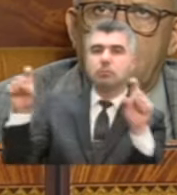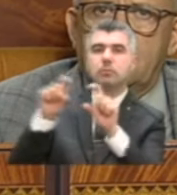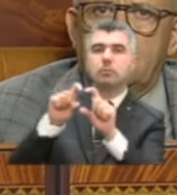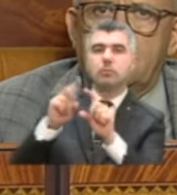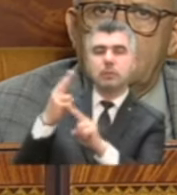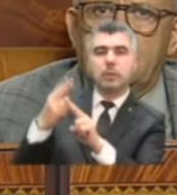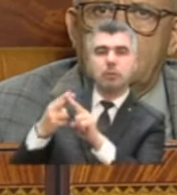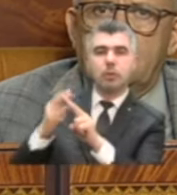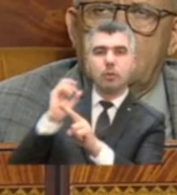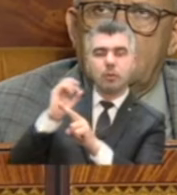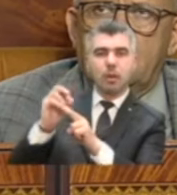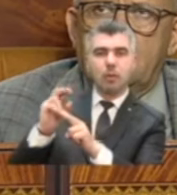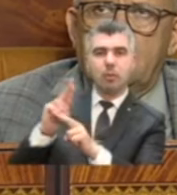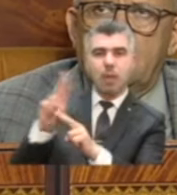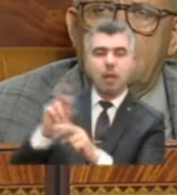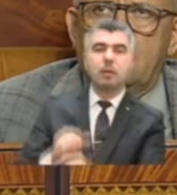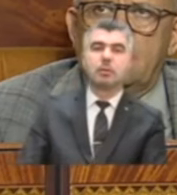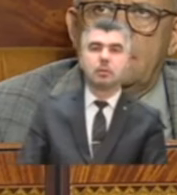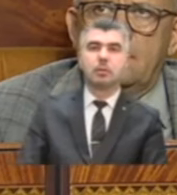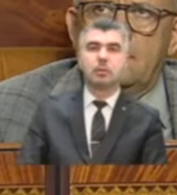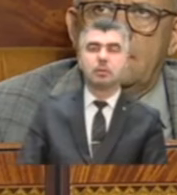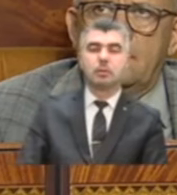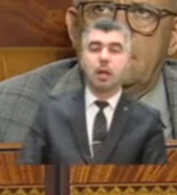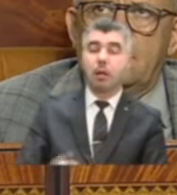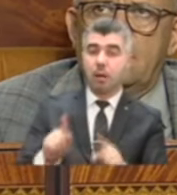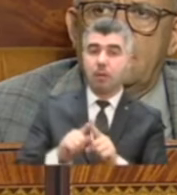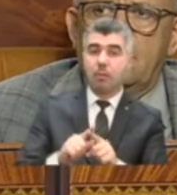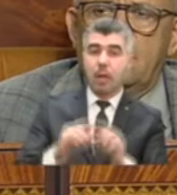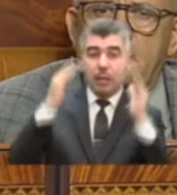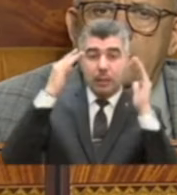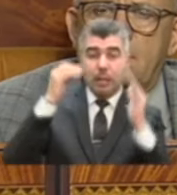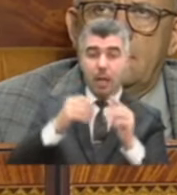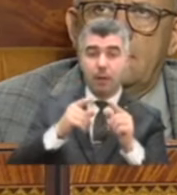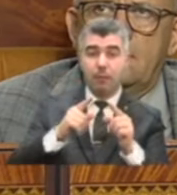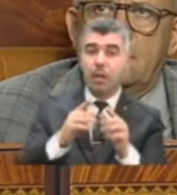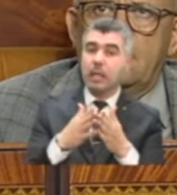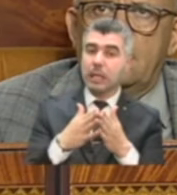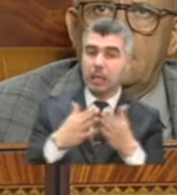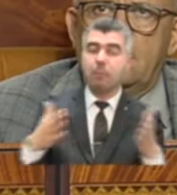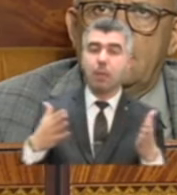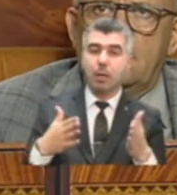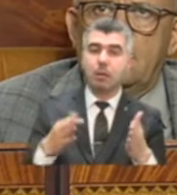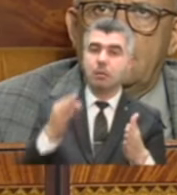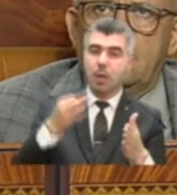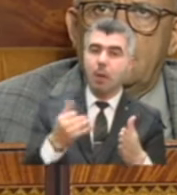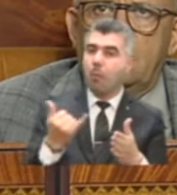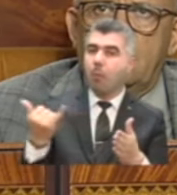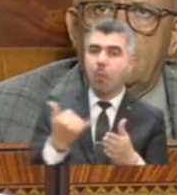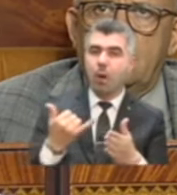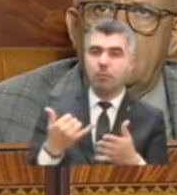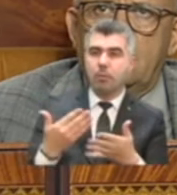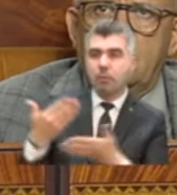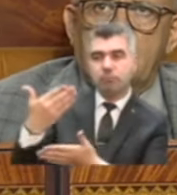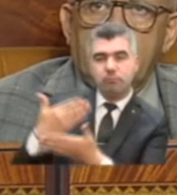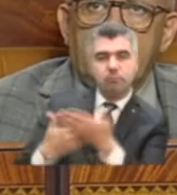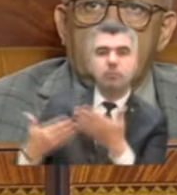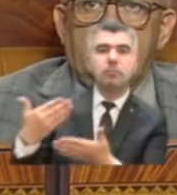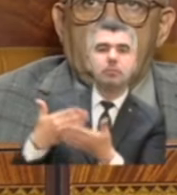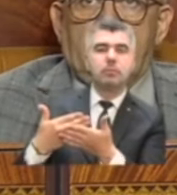محمد السادس نصره الله، إذ يشكل هذا الحدث الثقافي الكبير مناسبة للتلاقح الثقافي